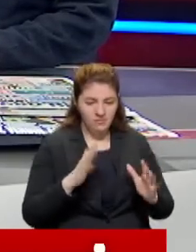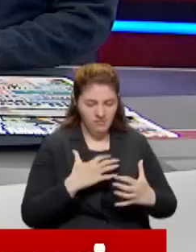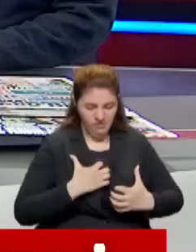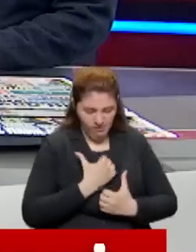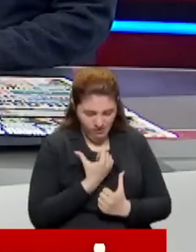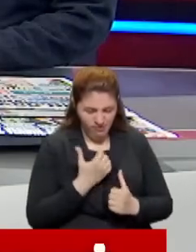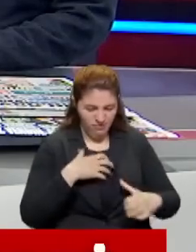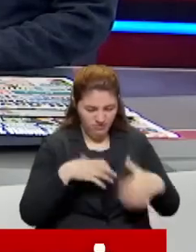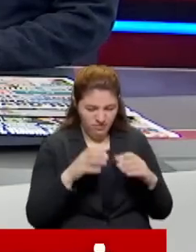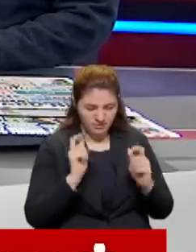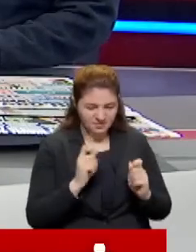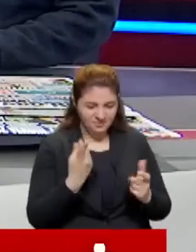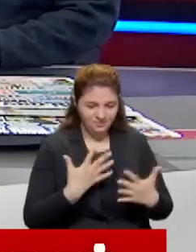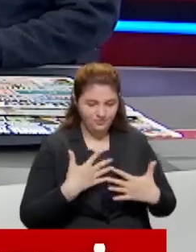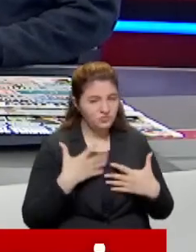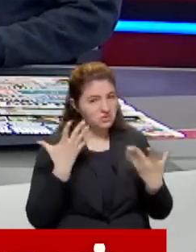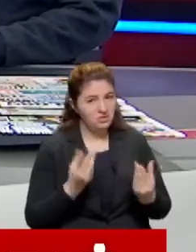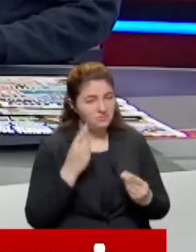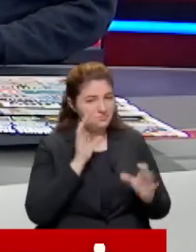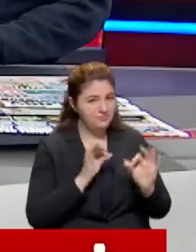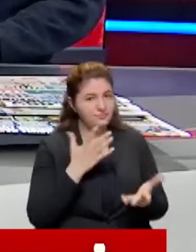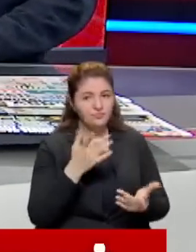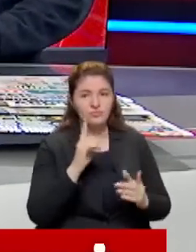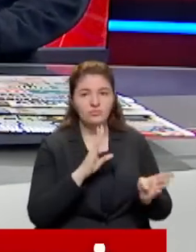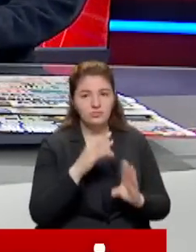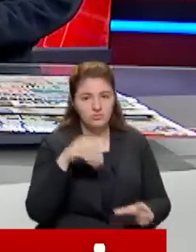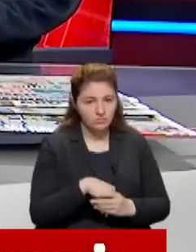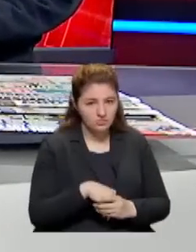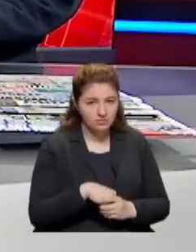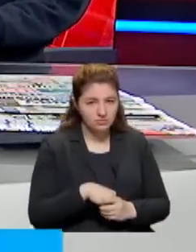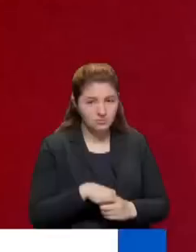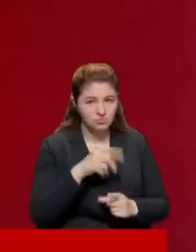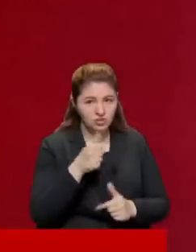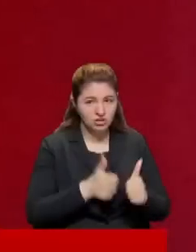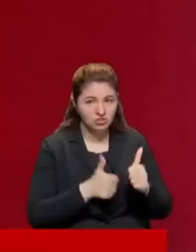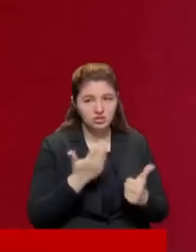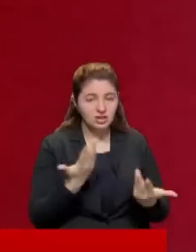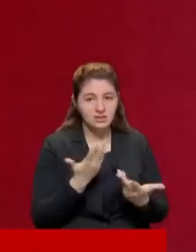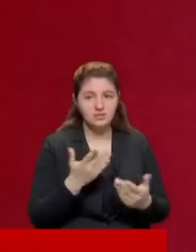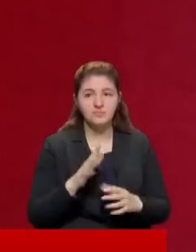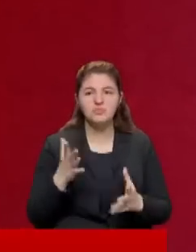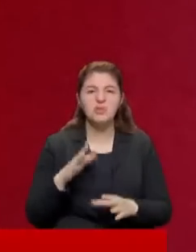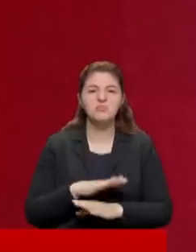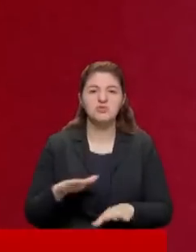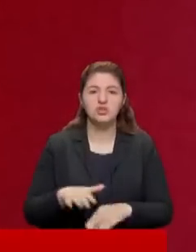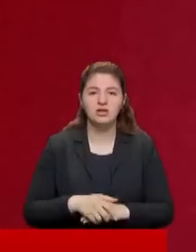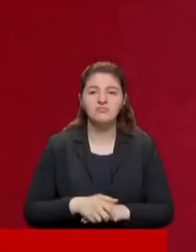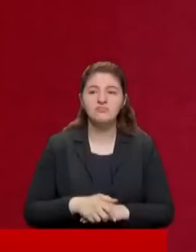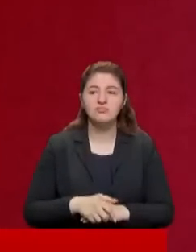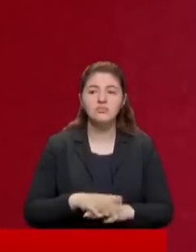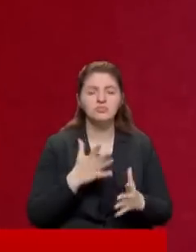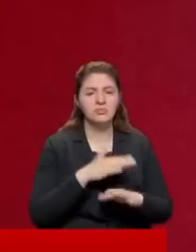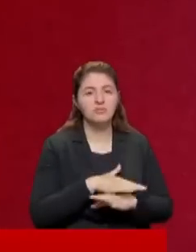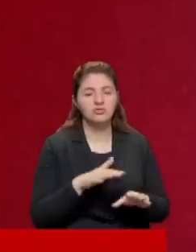gerginliğe ve yumruklaşmaya varan da bir heyecan belki bunu değerlendirmesi. İlk turda biter mi bu yarış? Nasıl gidiyor? Muhtemelen bitecek. Muhtemelen